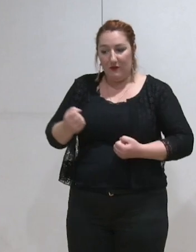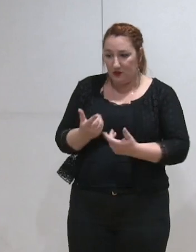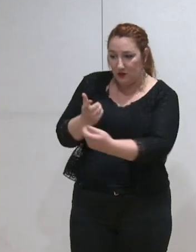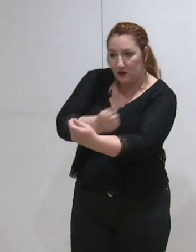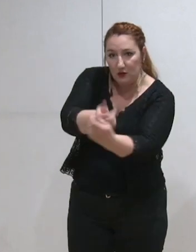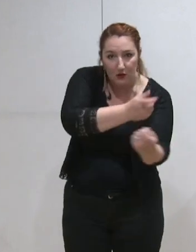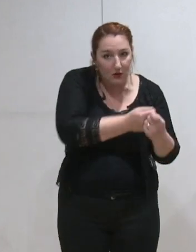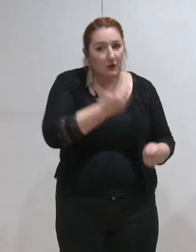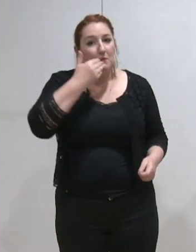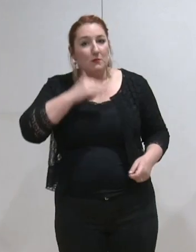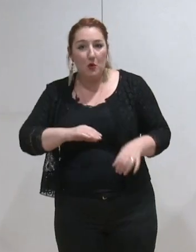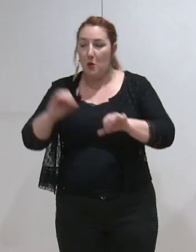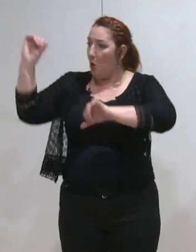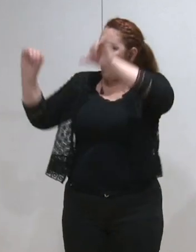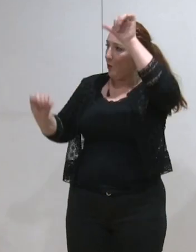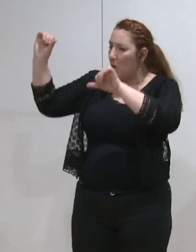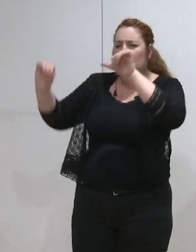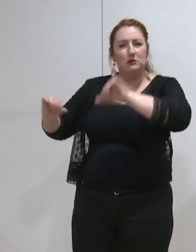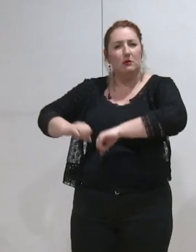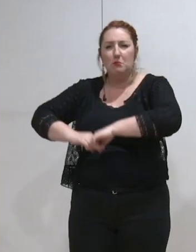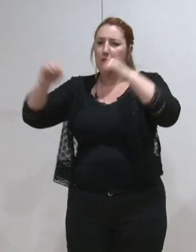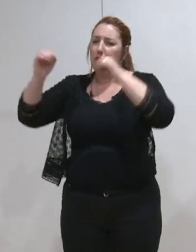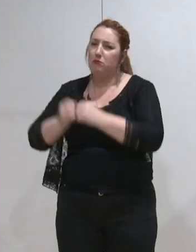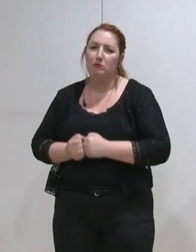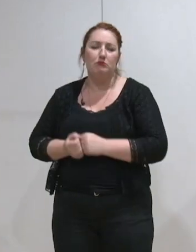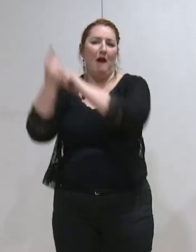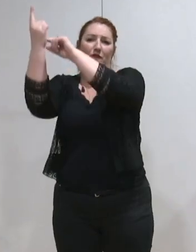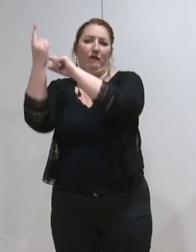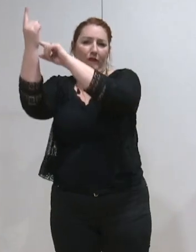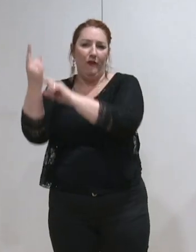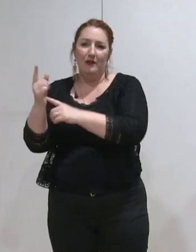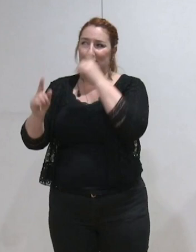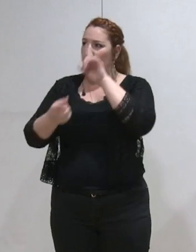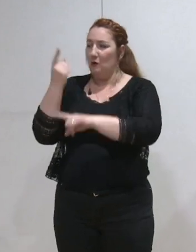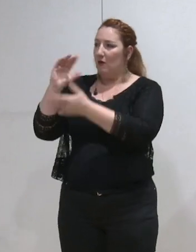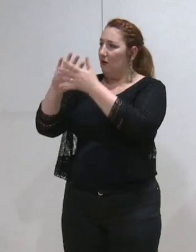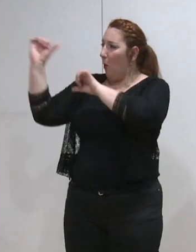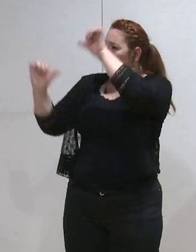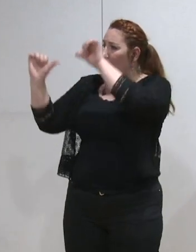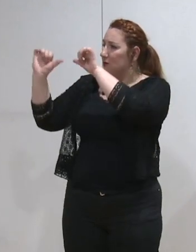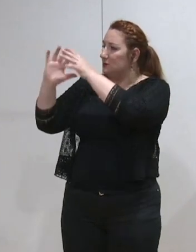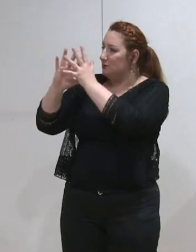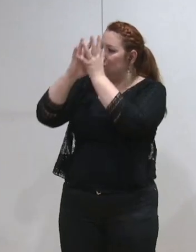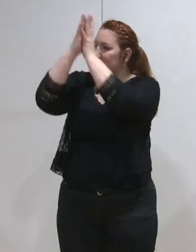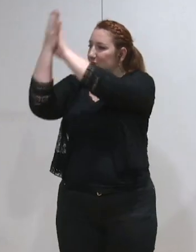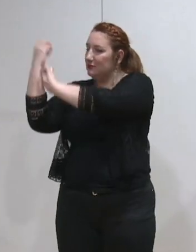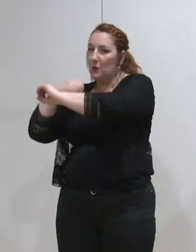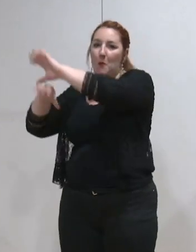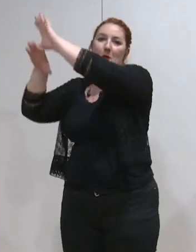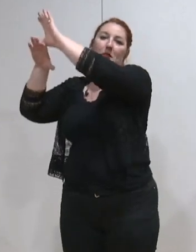fin à la concurrence entre nos collectivités et faire le Paris de leur complémentarité c'est le Paris que nous vous proposons ce